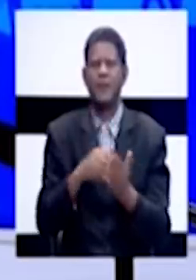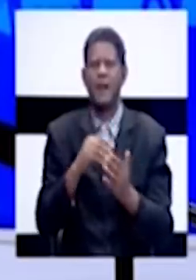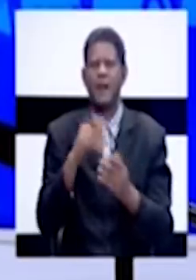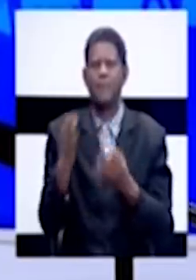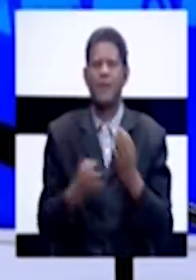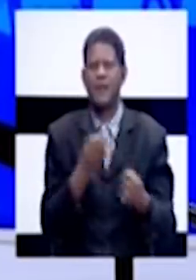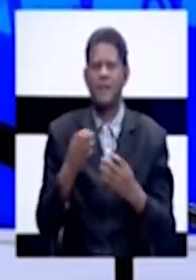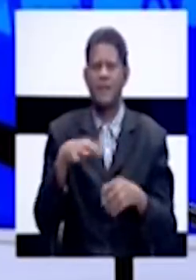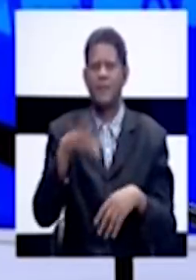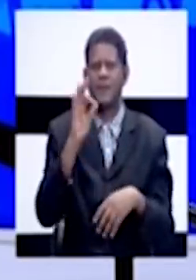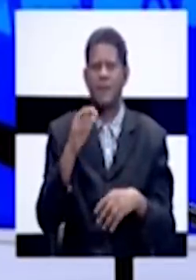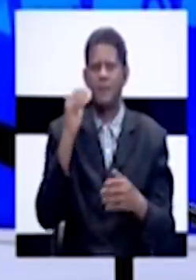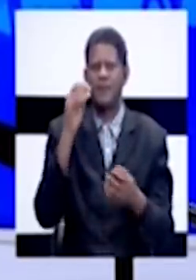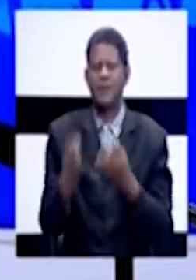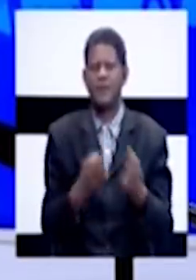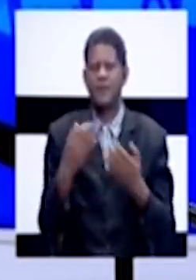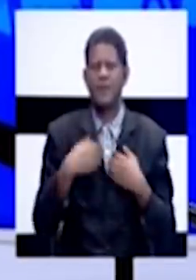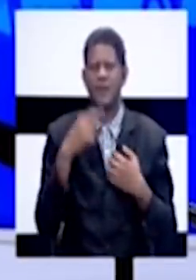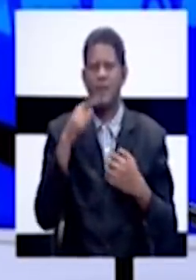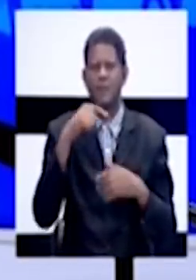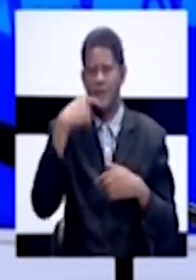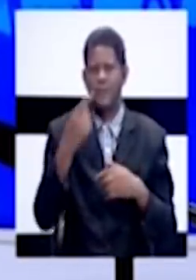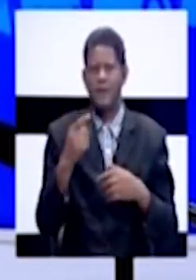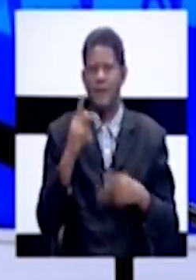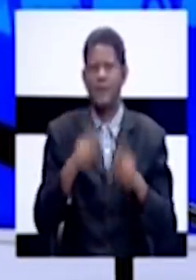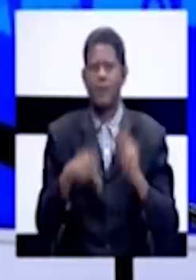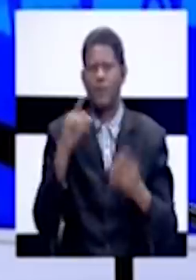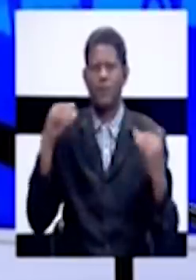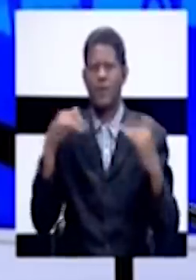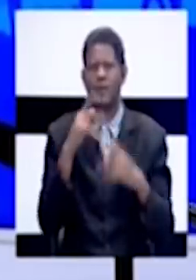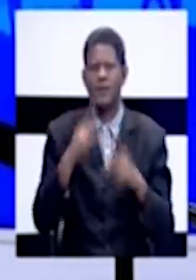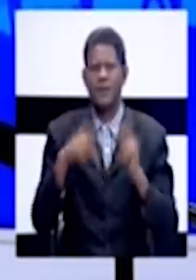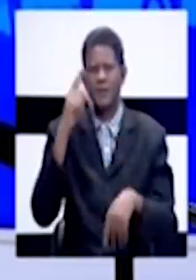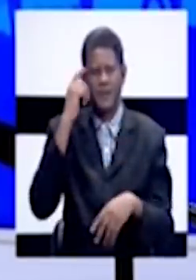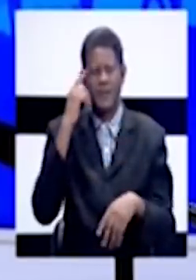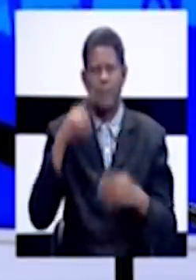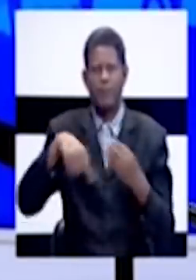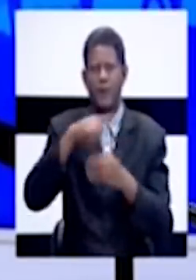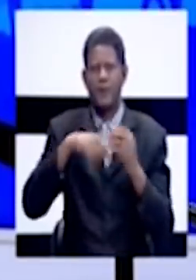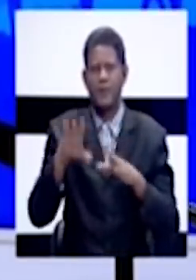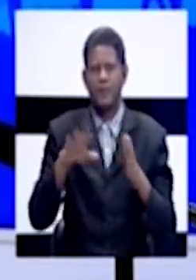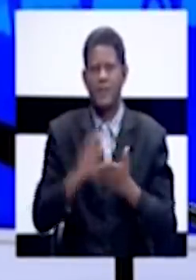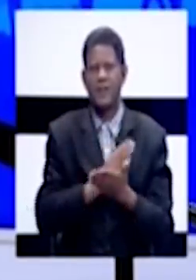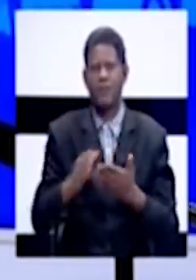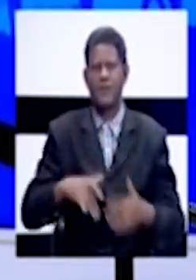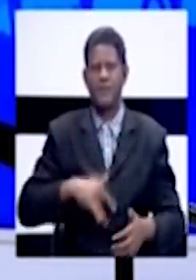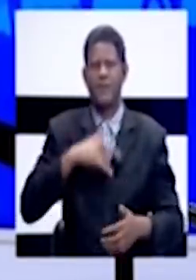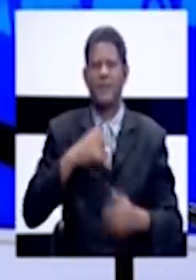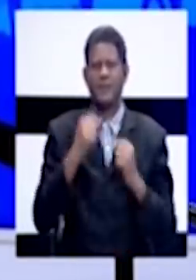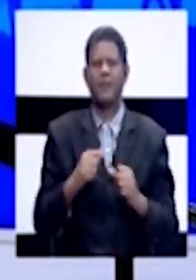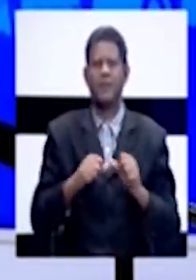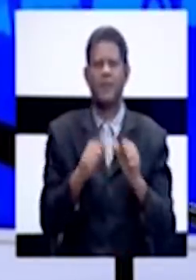مقلاس كم زركبن تقلي سلوم أب زخم زبالي هزباو كينات زبتقراي ببخابي زقبرو زلو تساتفون ونن أتنا غيرو قسل